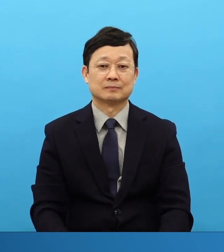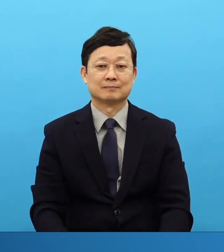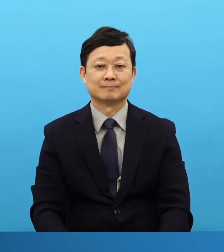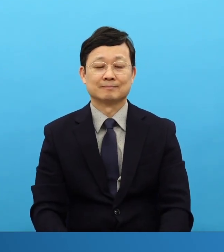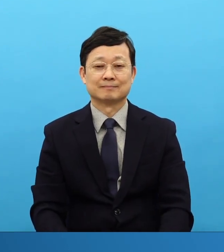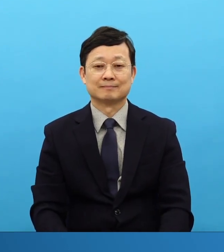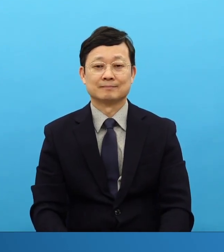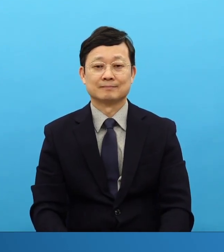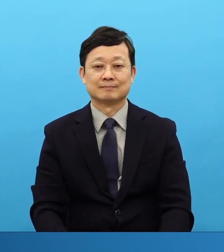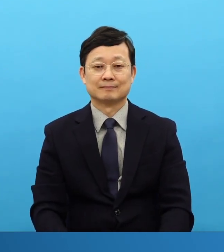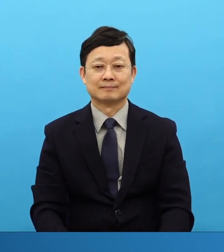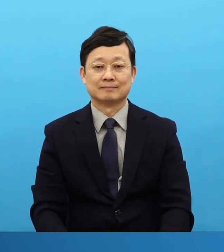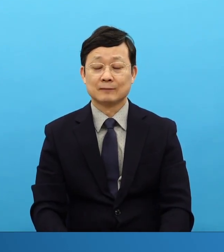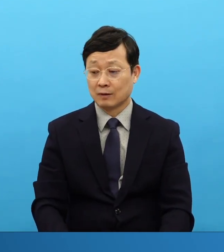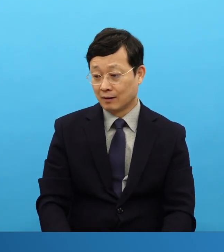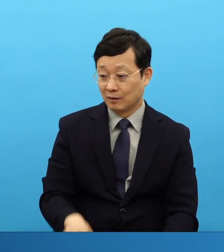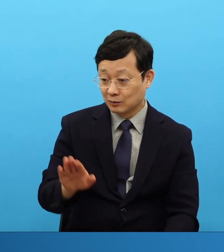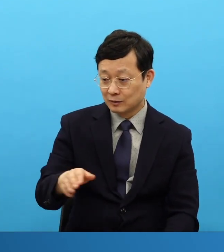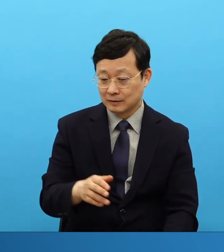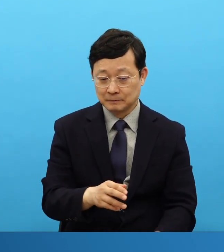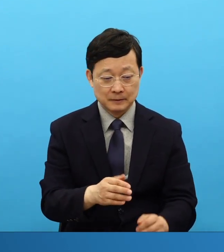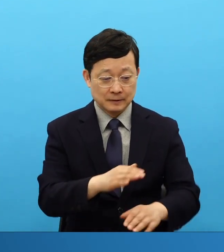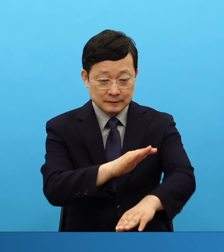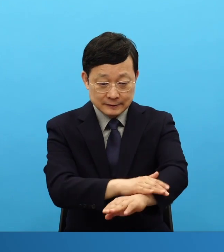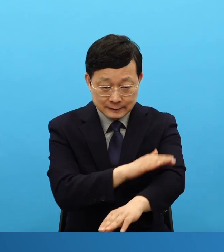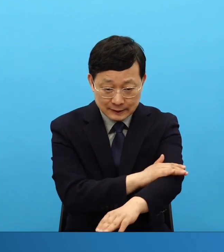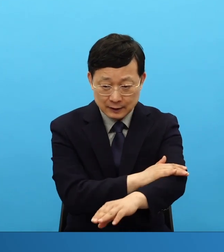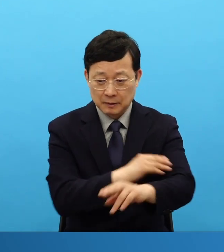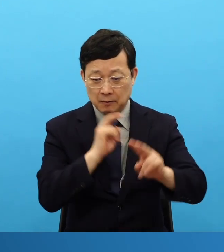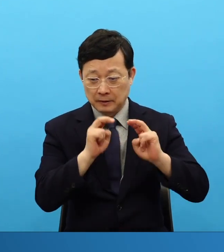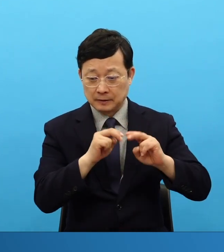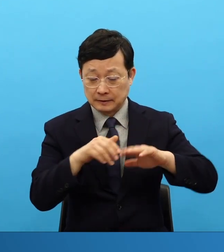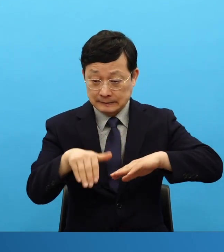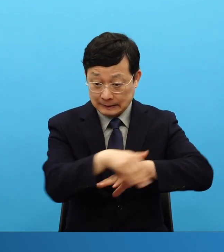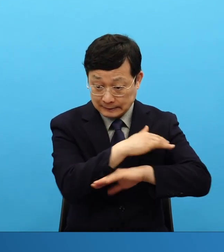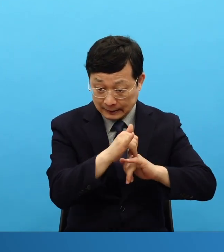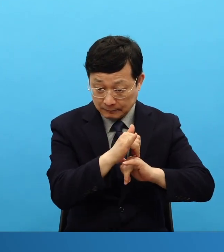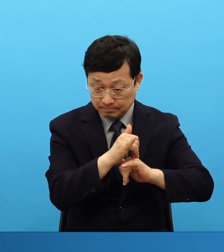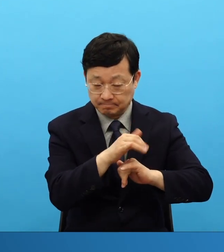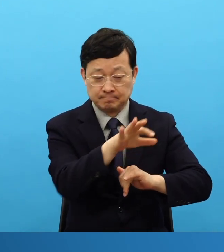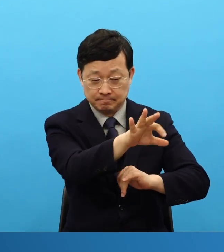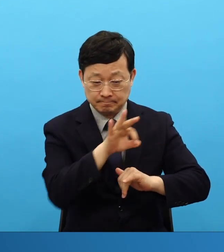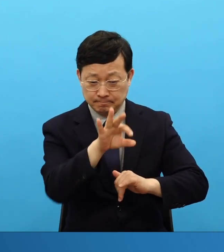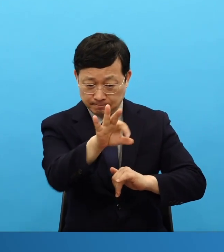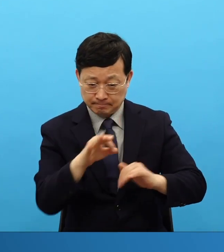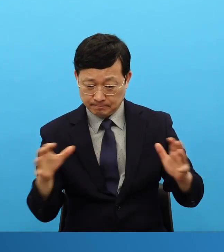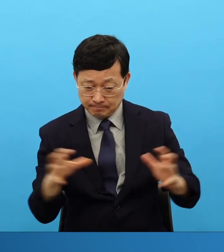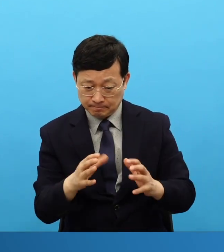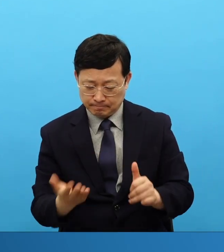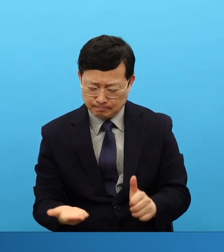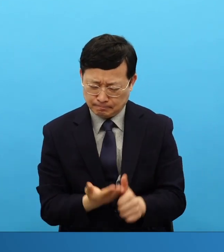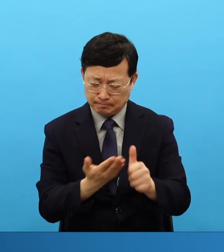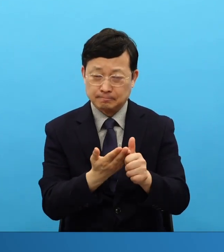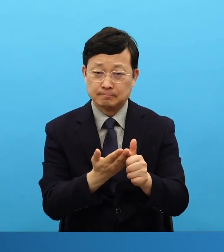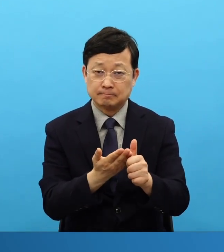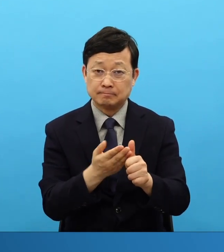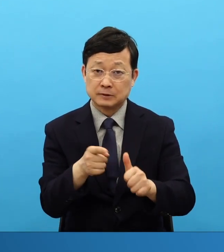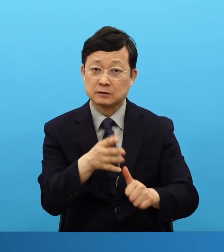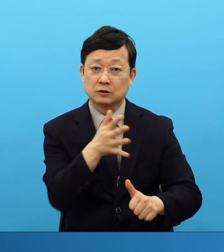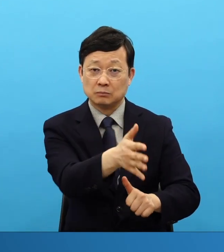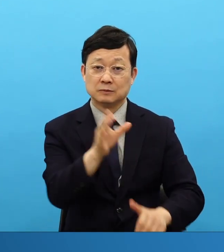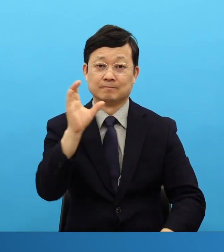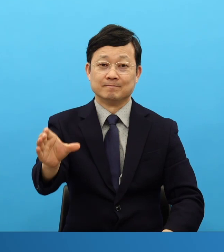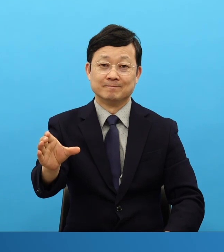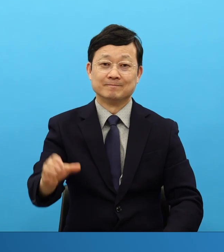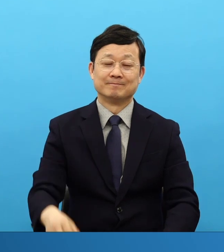명은 직장 사람 초청하거나 파고들어서 전도할 사람 책임을 딱 지어서요 스스로 일어나듭니다. And then another individual who has the